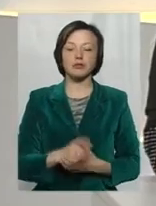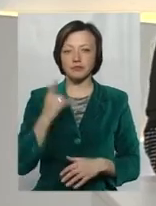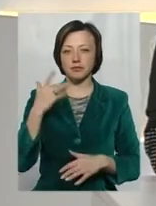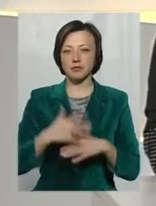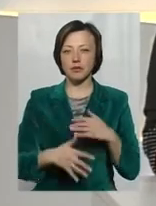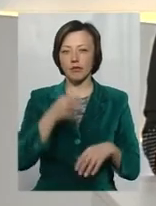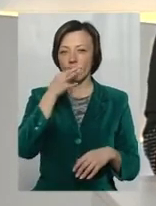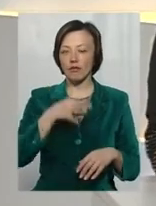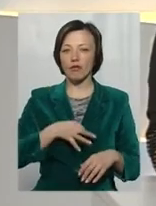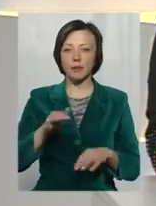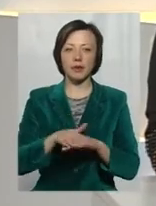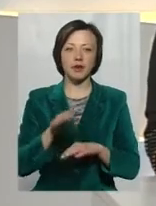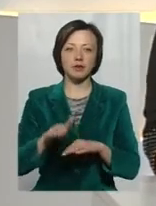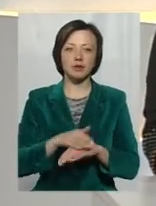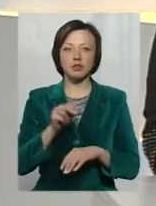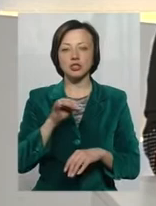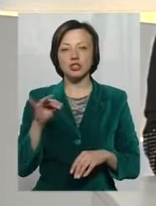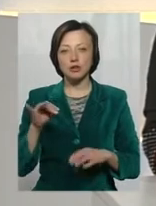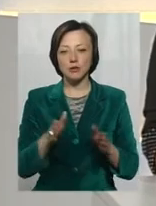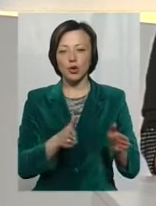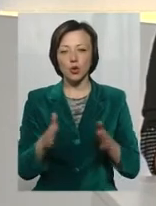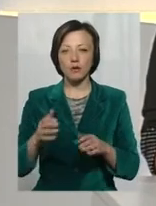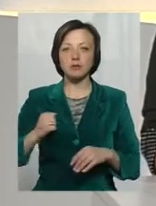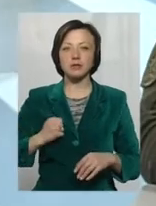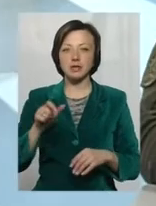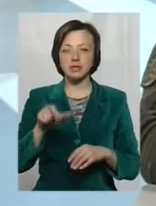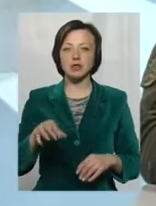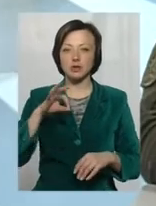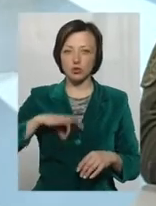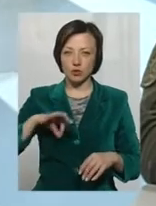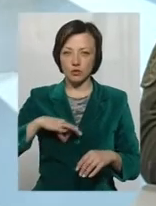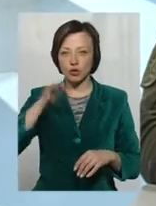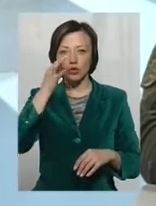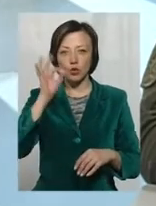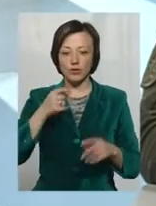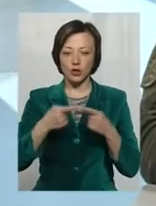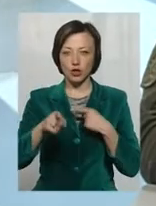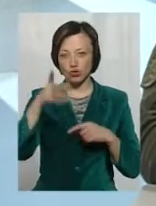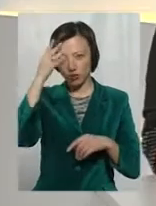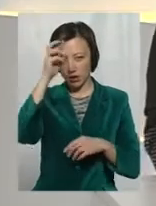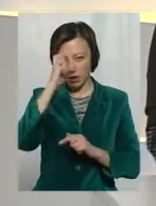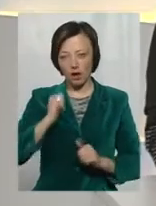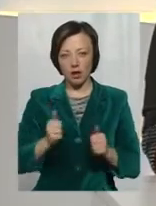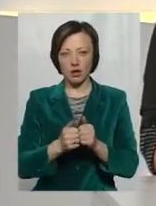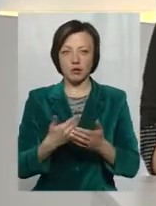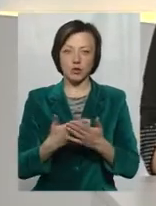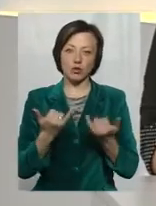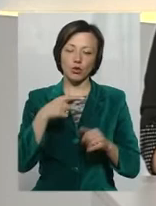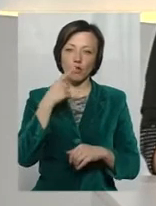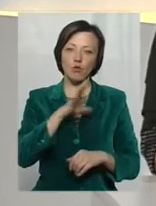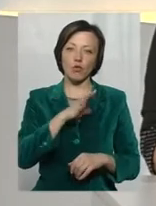Скажіть, будь ласка, чи у підготовці бійців застосовується досвід інших країн? А от ми сьогодні говорили